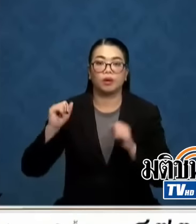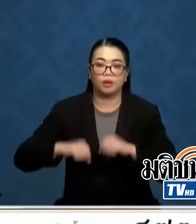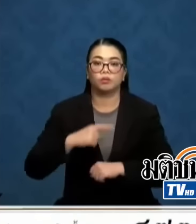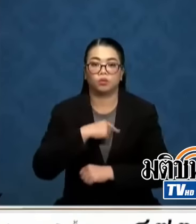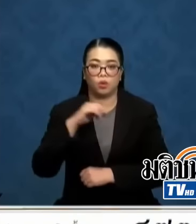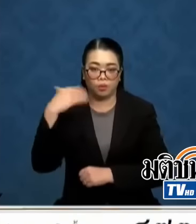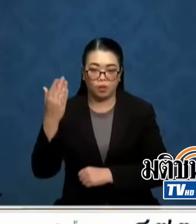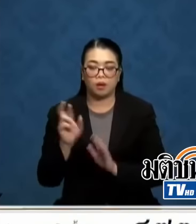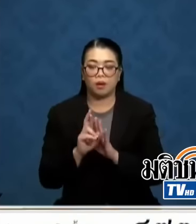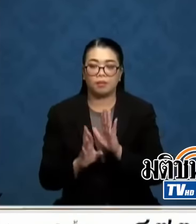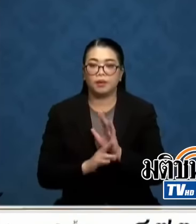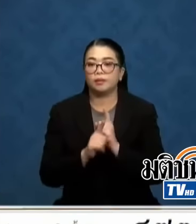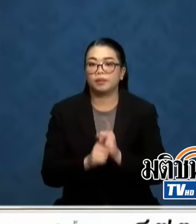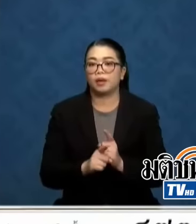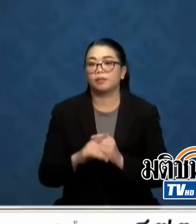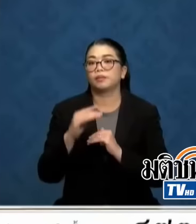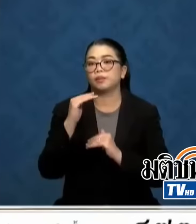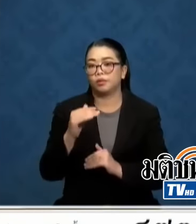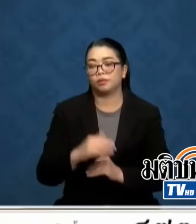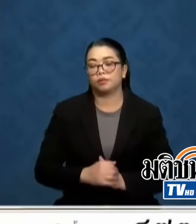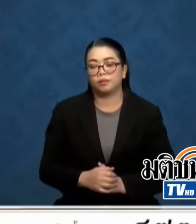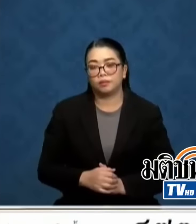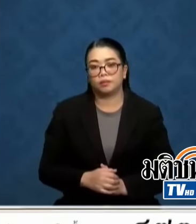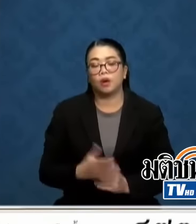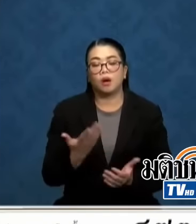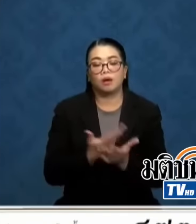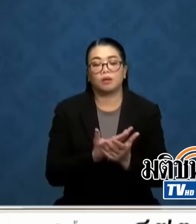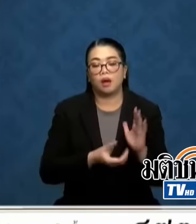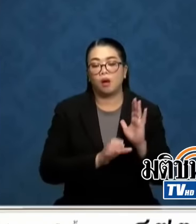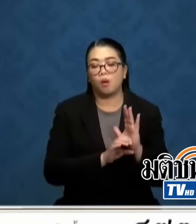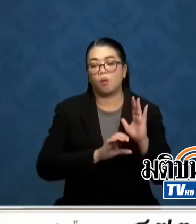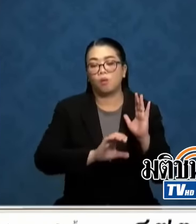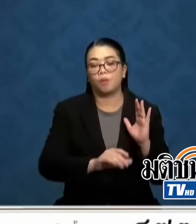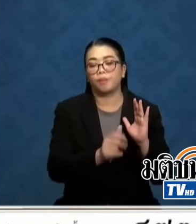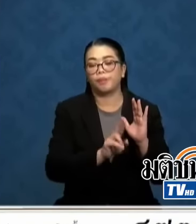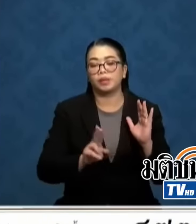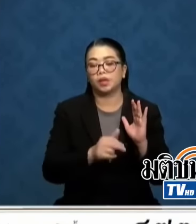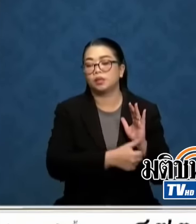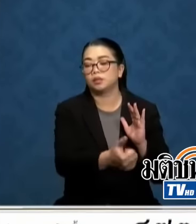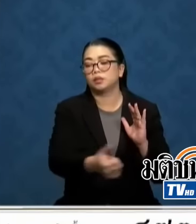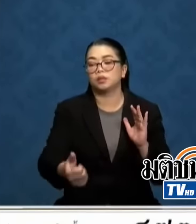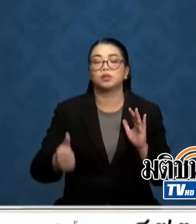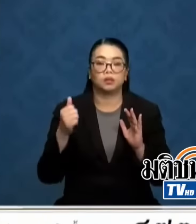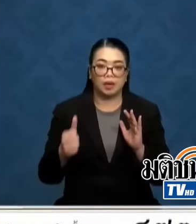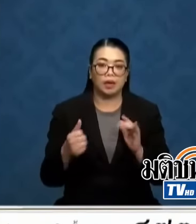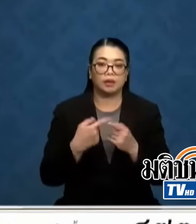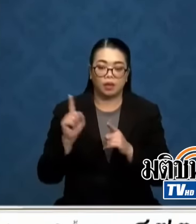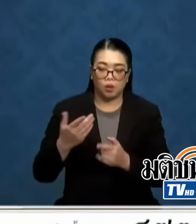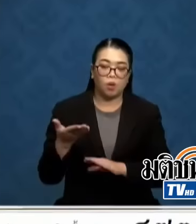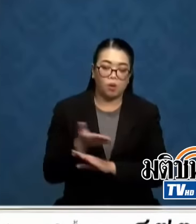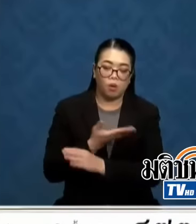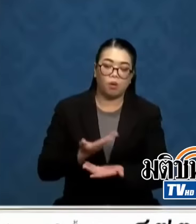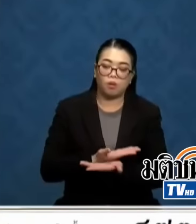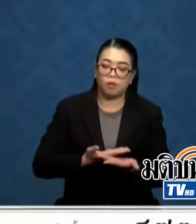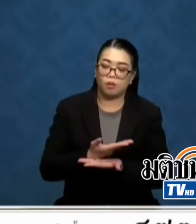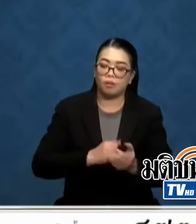ตามระเบียบที่คพตกำหนดคพตก็เป็นคนกำหนดระเบียบเองเพื่อดำเนินการต่อไปตามข้อนี้สิ่ง